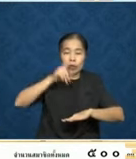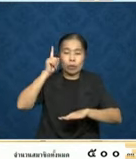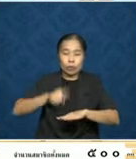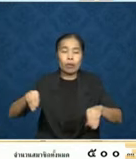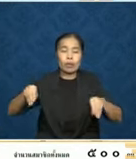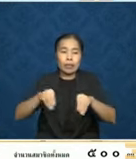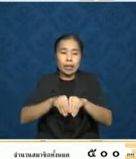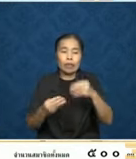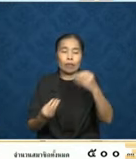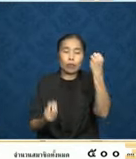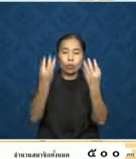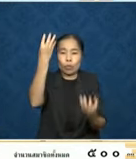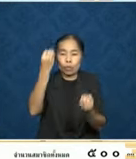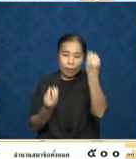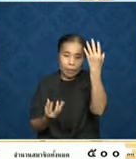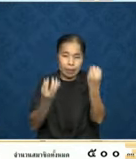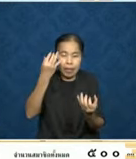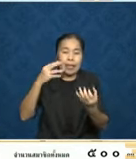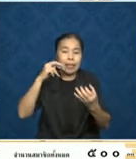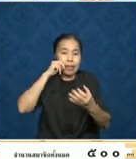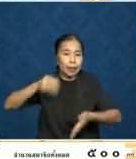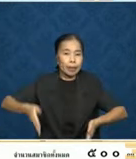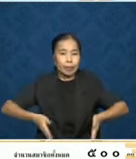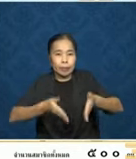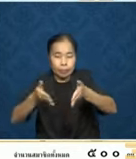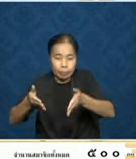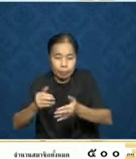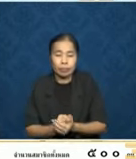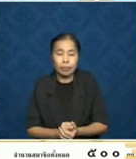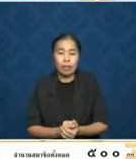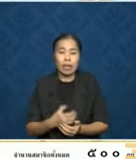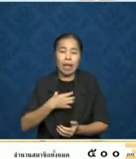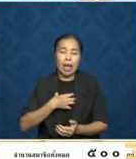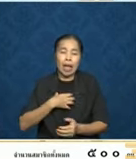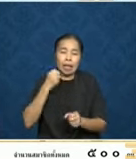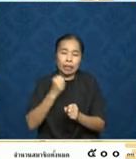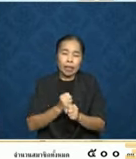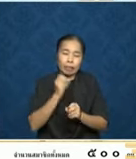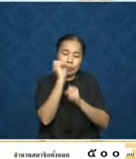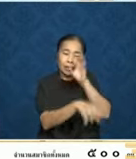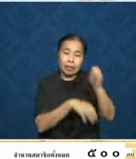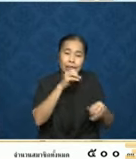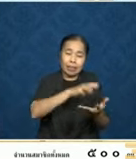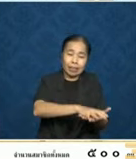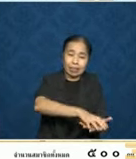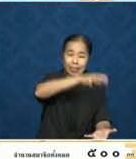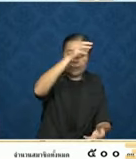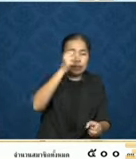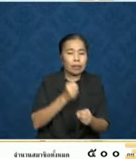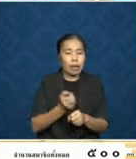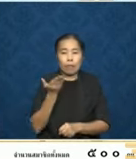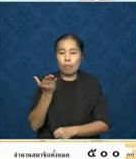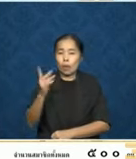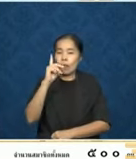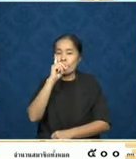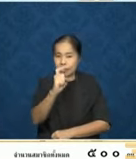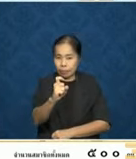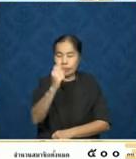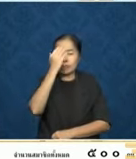ำชั้น1ลุ่มน้ำชั้น2การขอพื้นที่เพื่อที่จะเป็นสถานีเก็บขยะรวบรวมขยะเนี่ยดำเนินการไม่ได้ครับท่านประธานเพราะว่